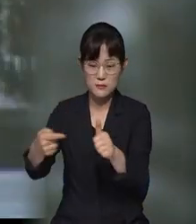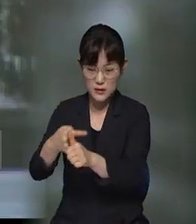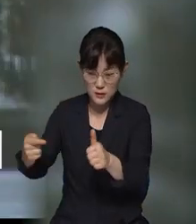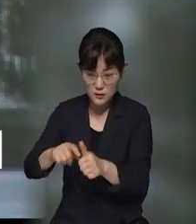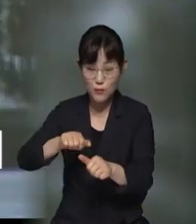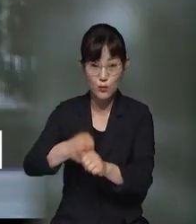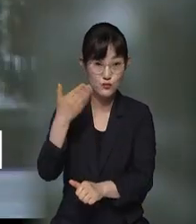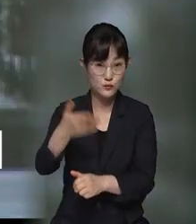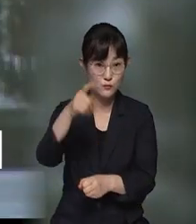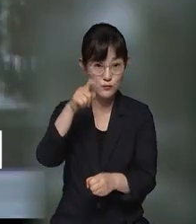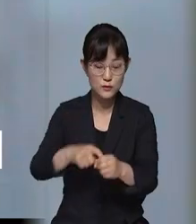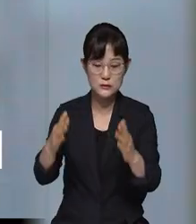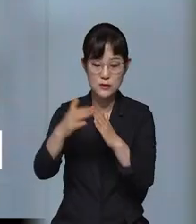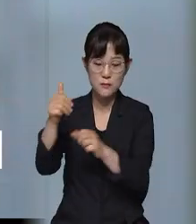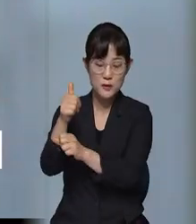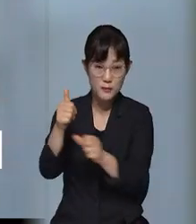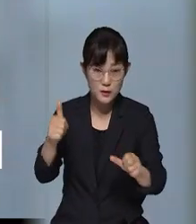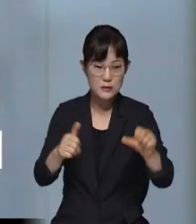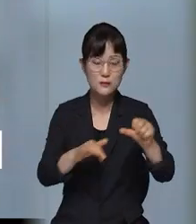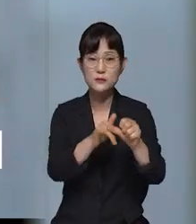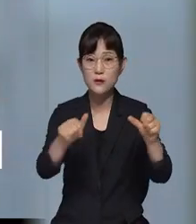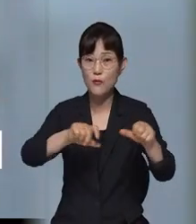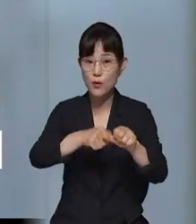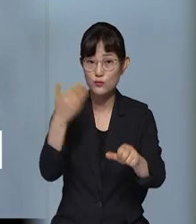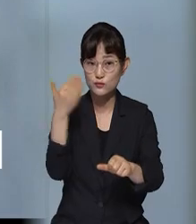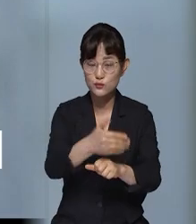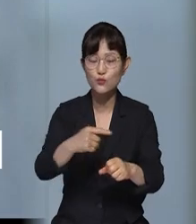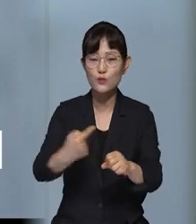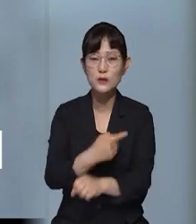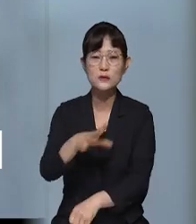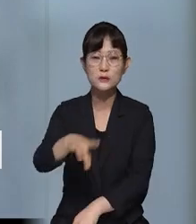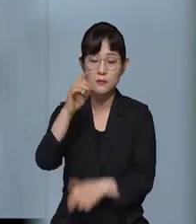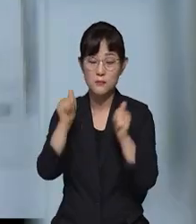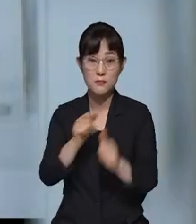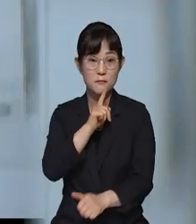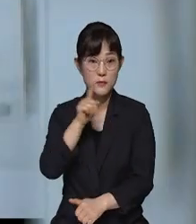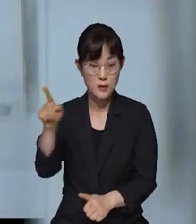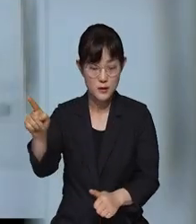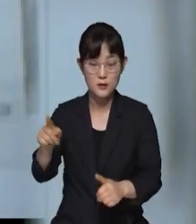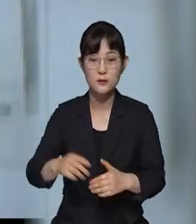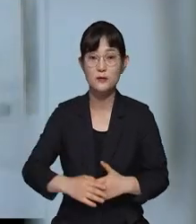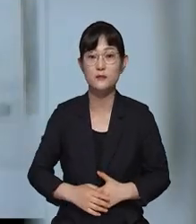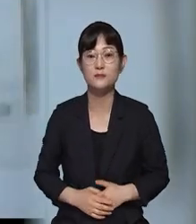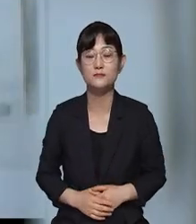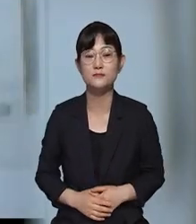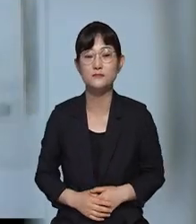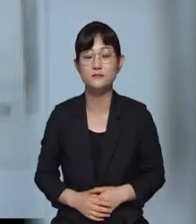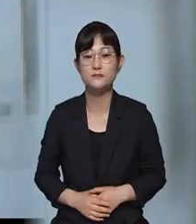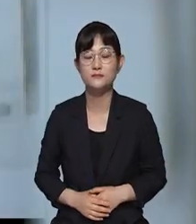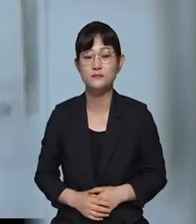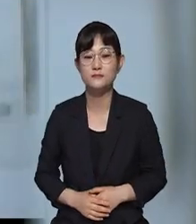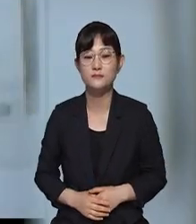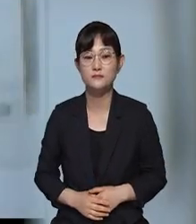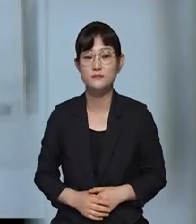것으로 전두환 신군부 5명에 대한 사법 처리 뒤 처음 이뤄지는 법적 조치라 그 의미가 적지